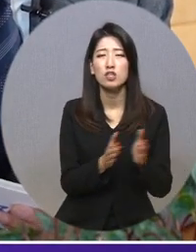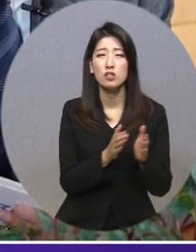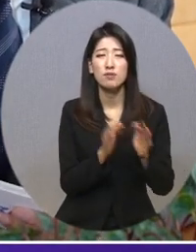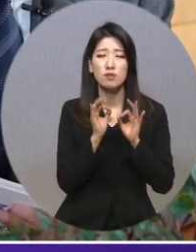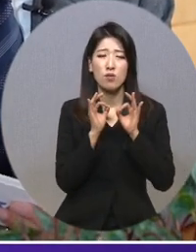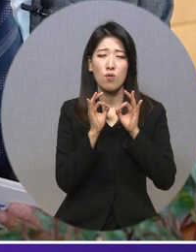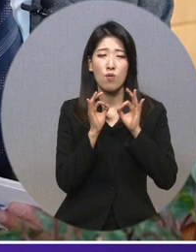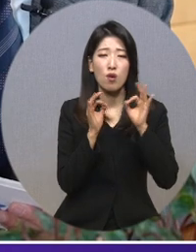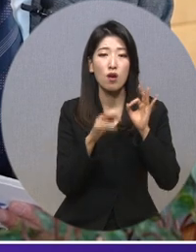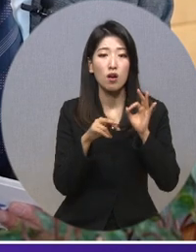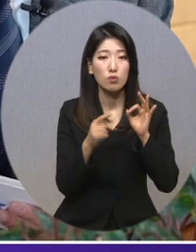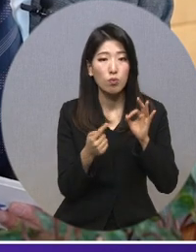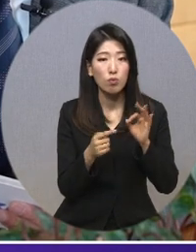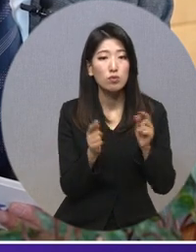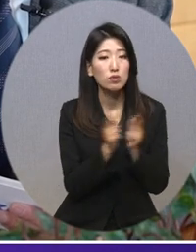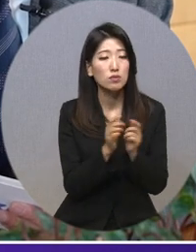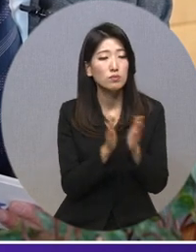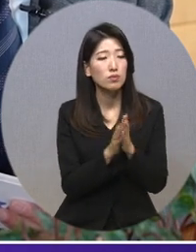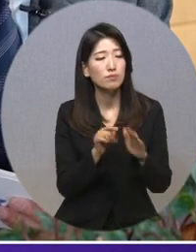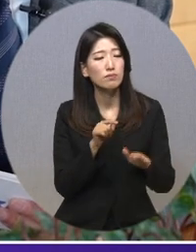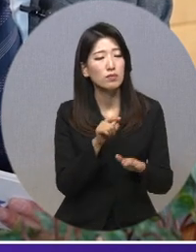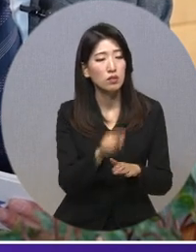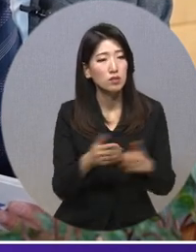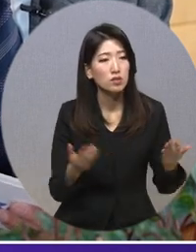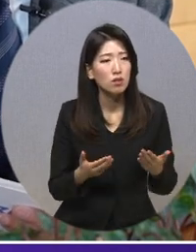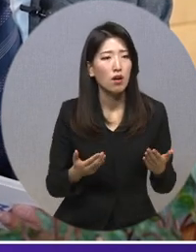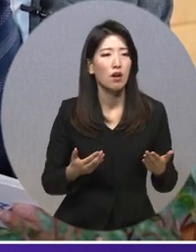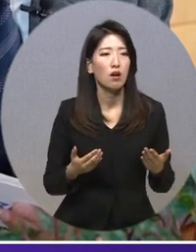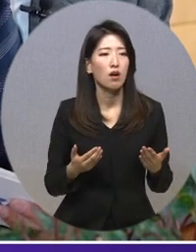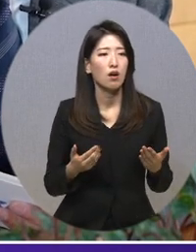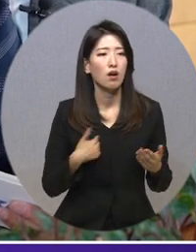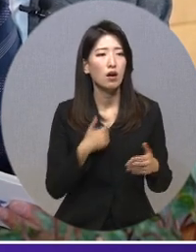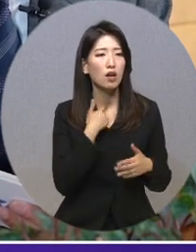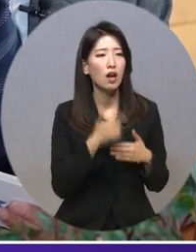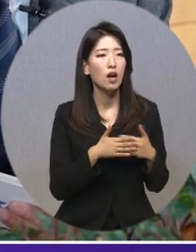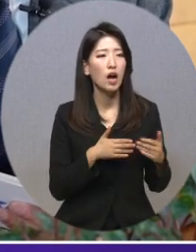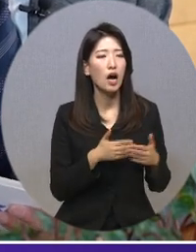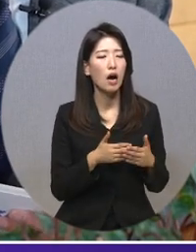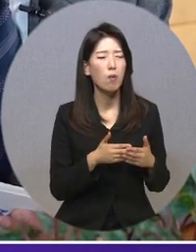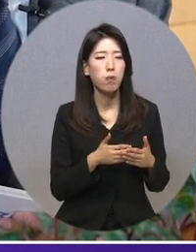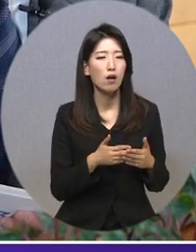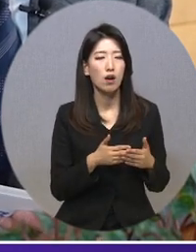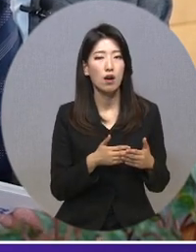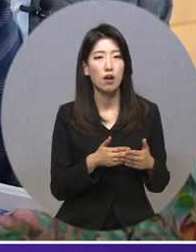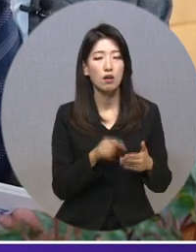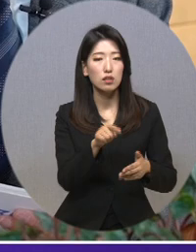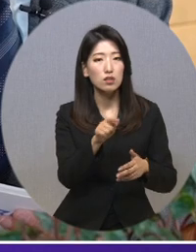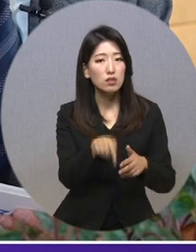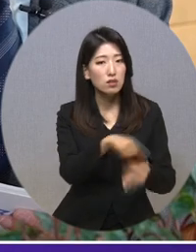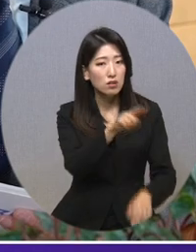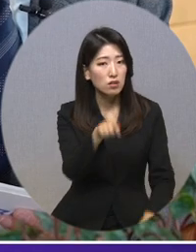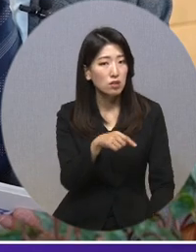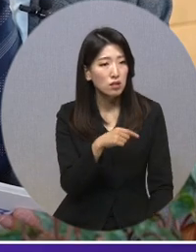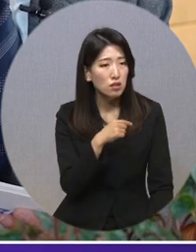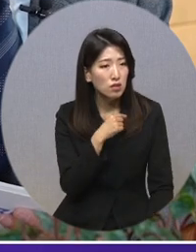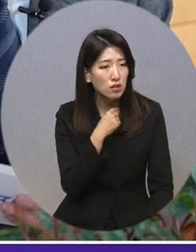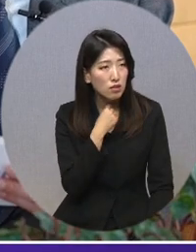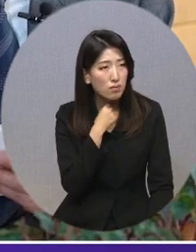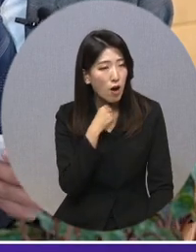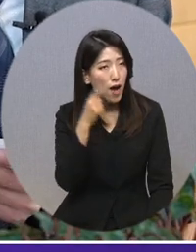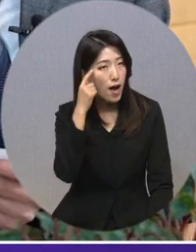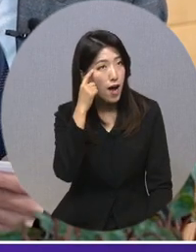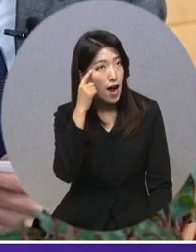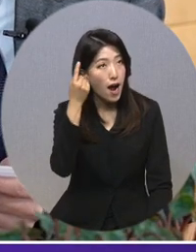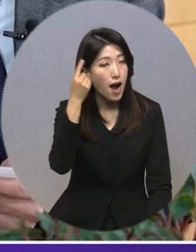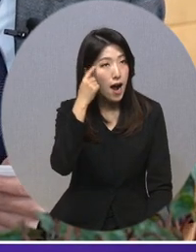하더라도요. 예. 현장에서 실질적으로 그 예. 일을 하다 보면 예. 경험도 부족하고 예. 또 그 현장에서의 어떤 그